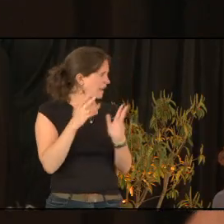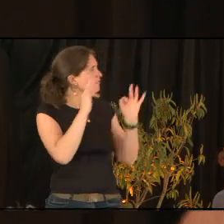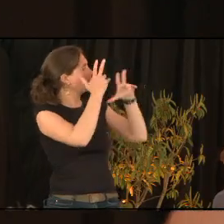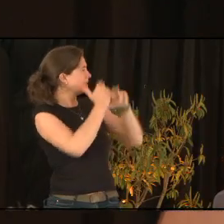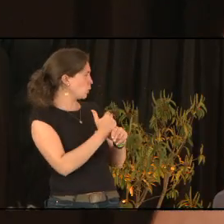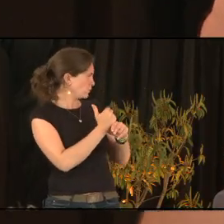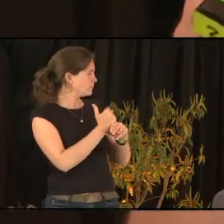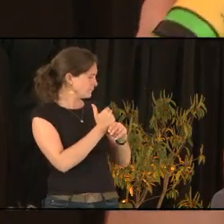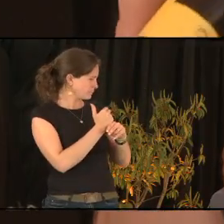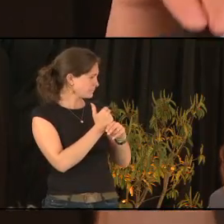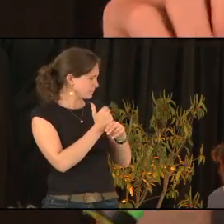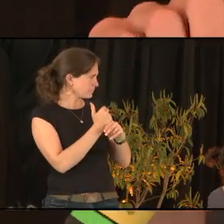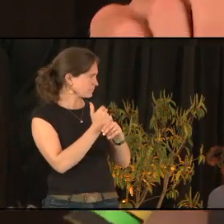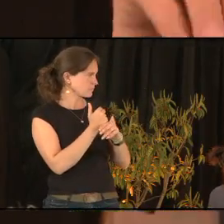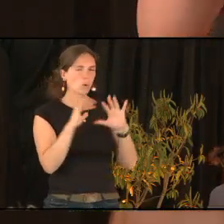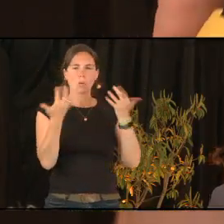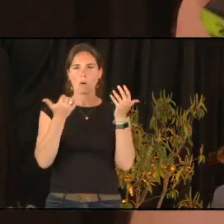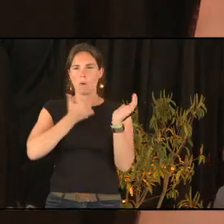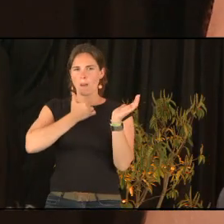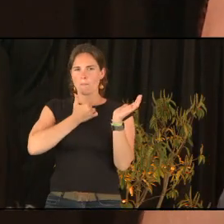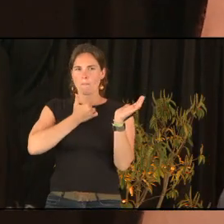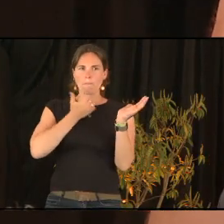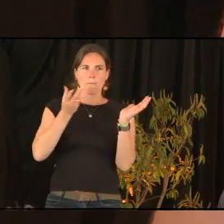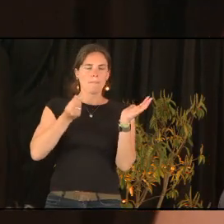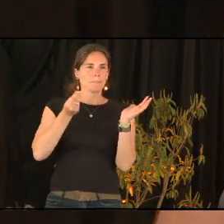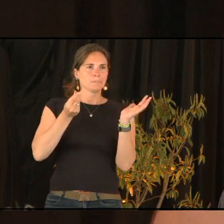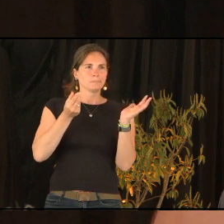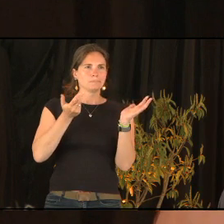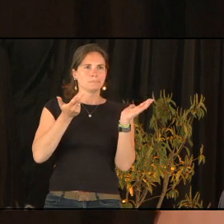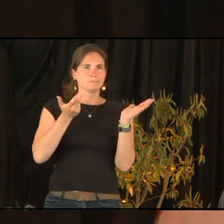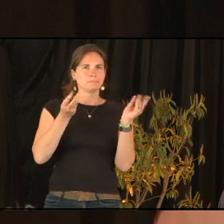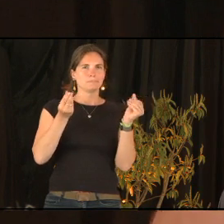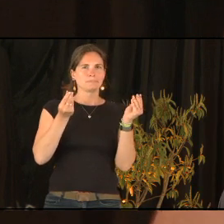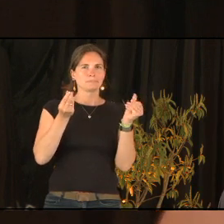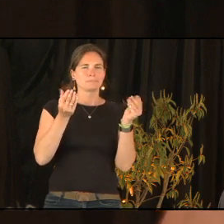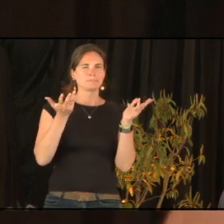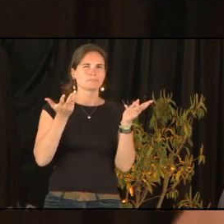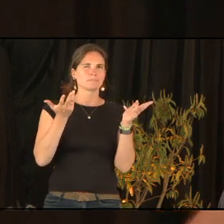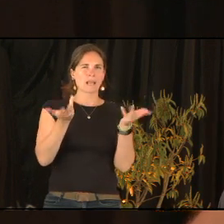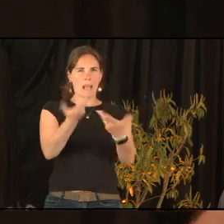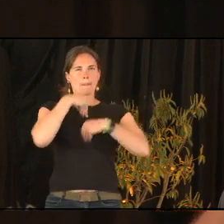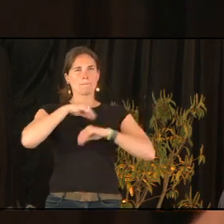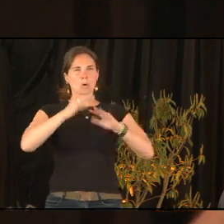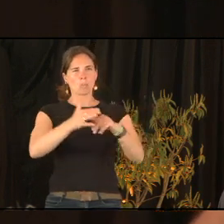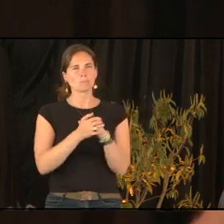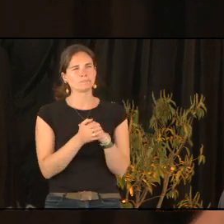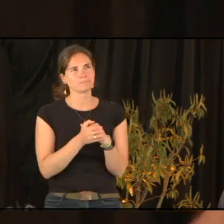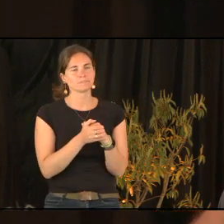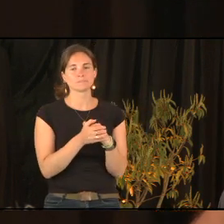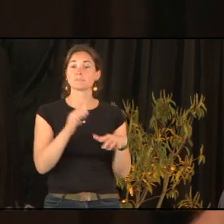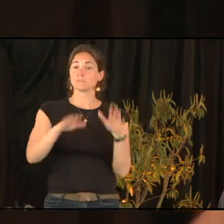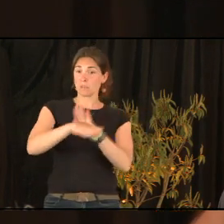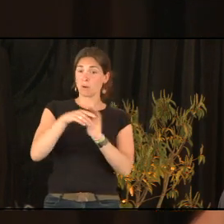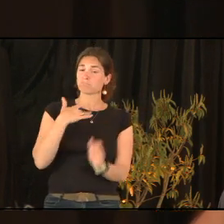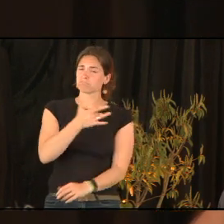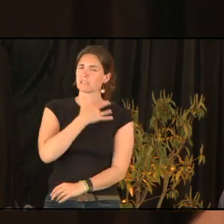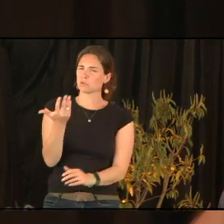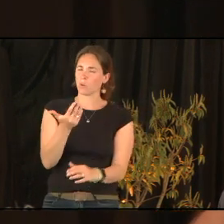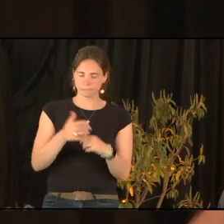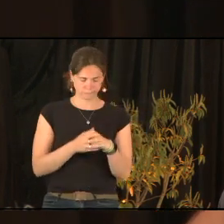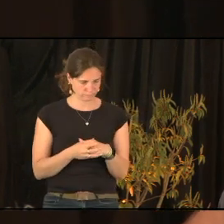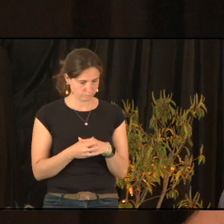la description et comment je me suis approprié cette... Alors, en fait, ce qui m'a intéressé, moi, c'était non seulement